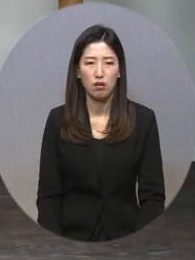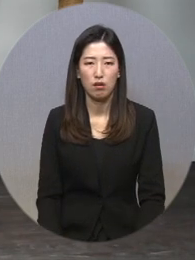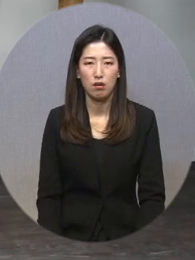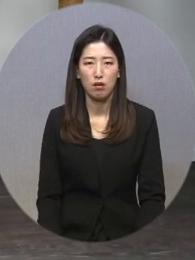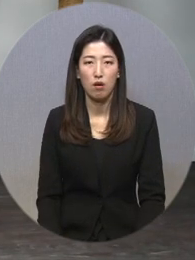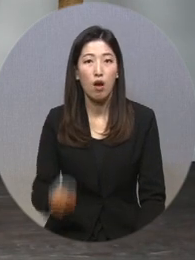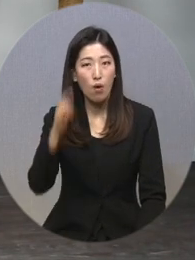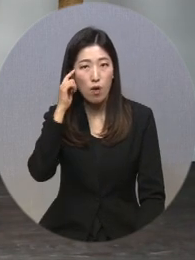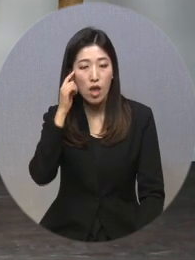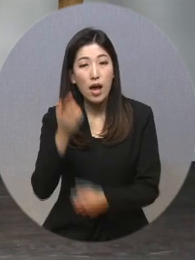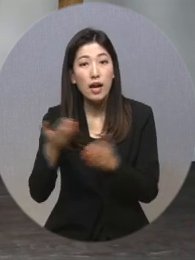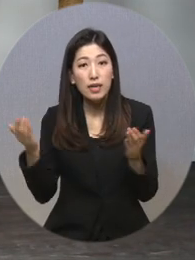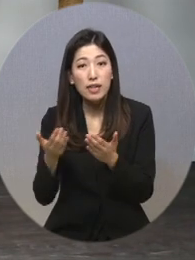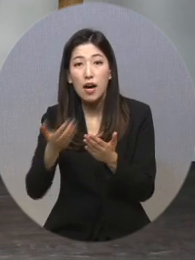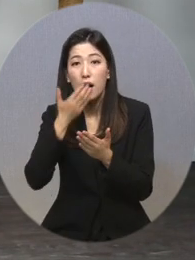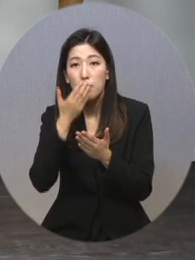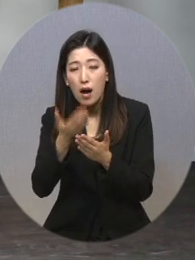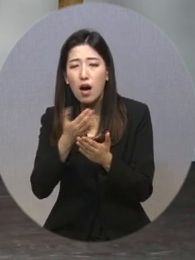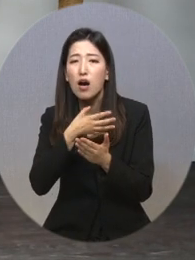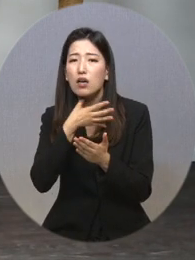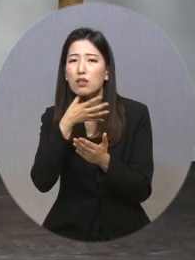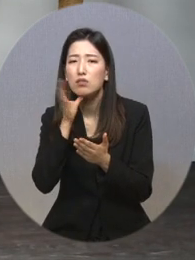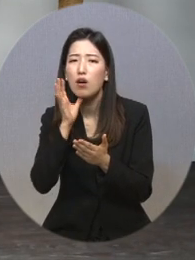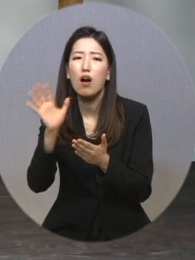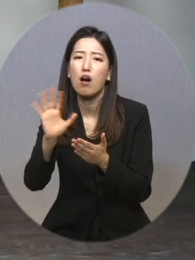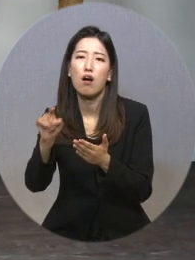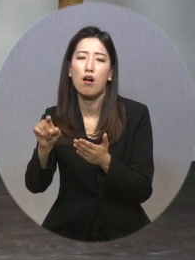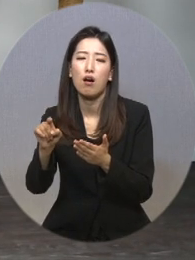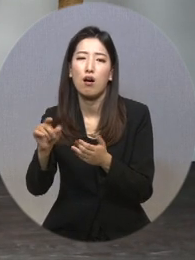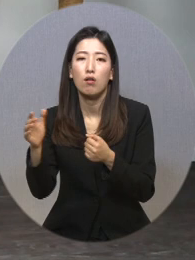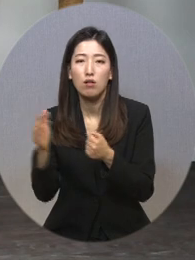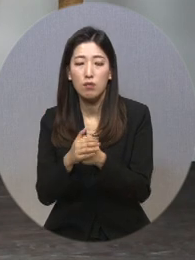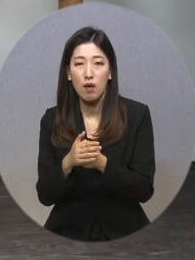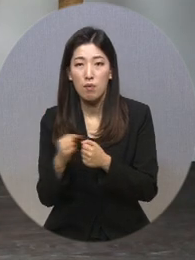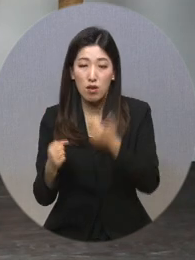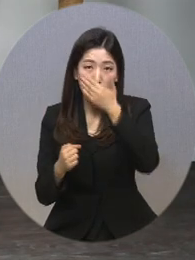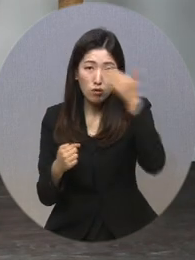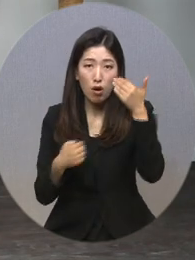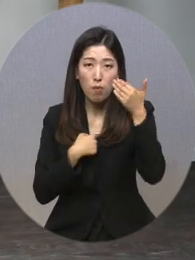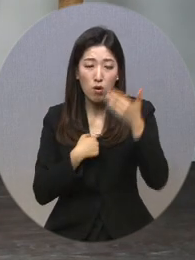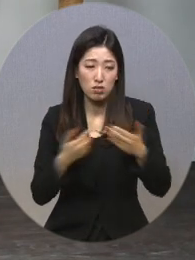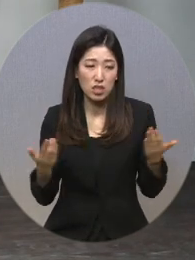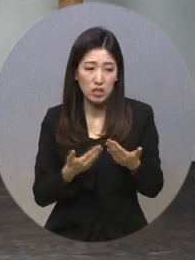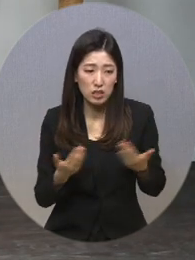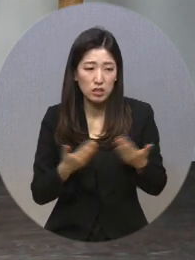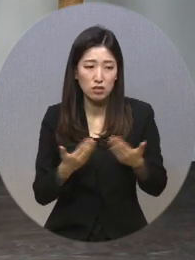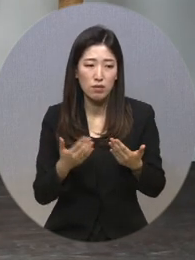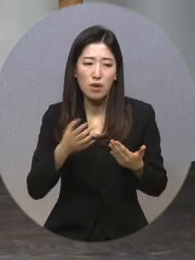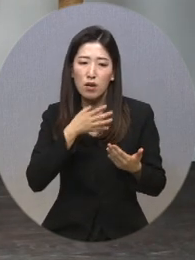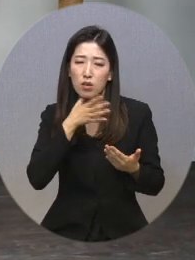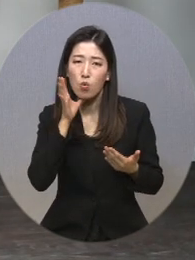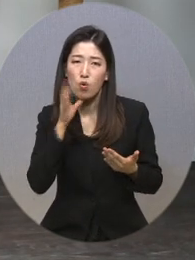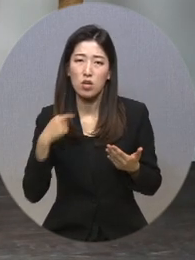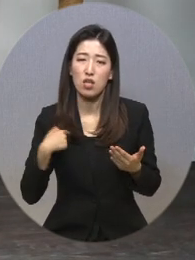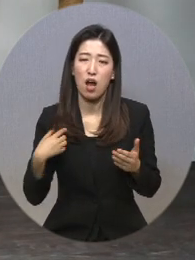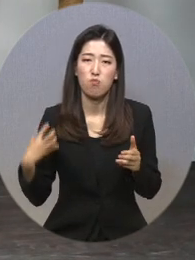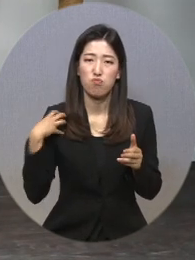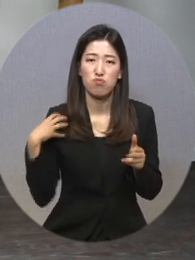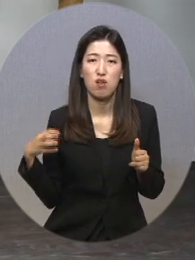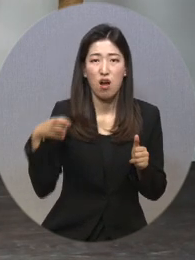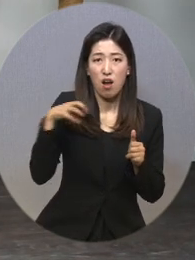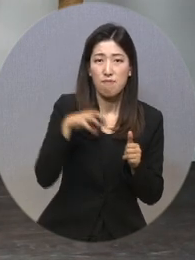인구가 줄어든다. 그다음에 젊은이들이 부담해야 될 인구가 늘어나는 것이 아니냐라고 이렇게 생각을 하는데